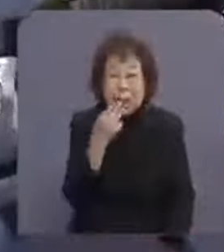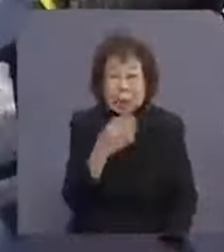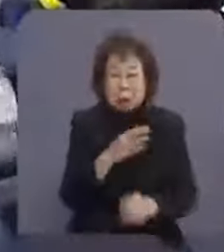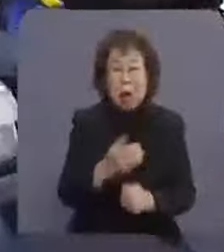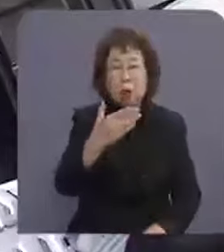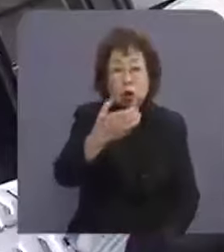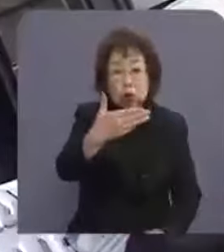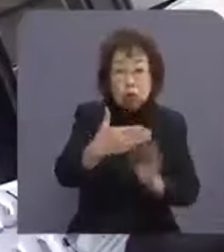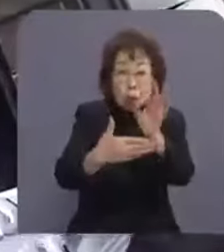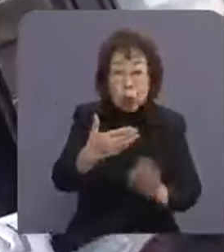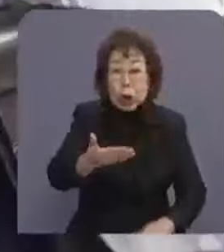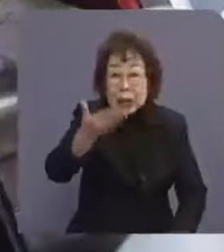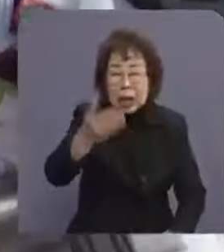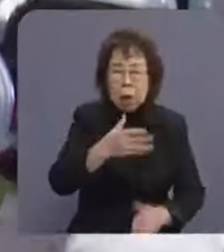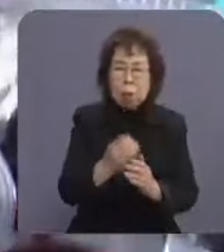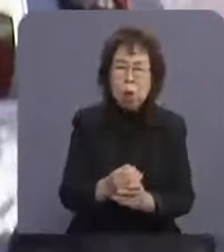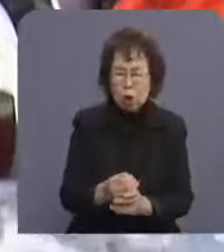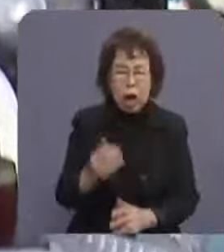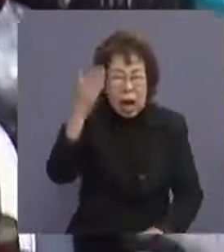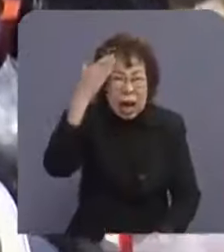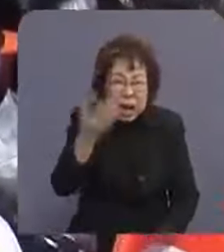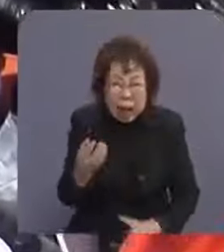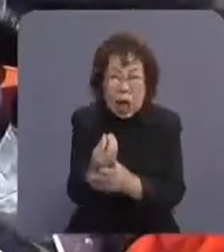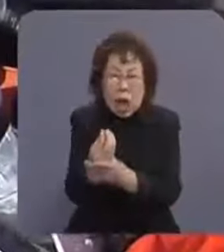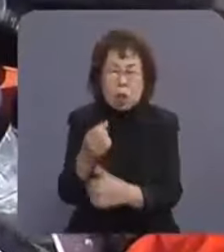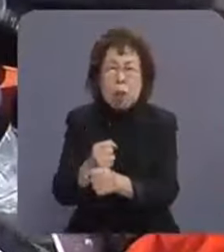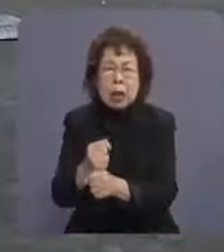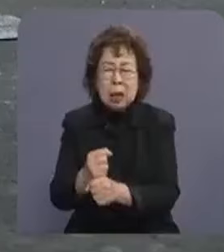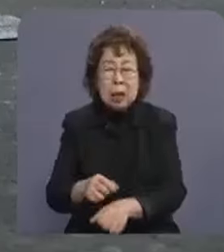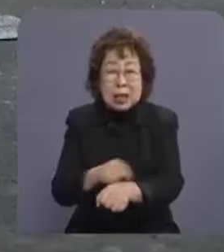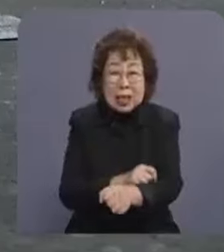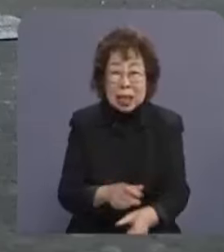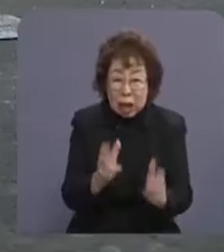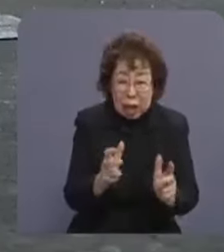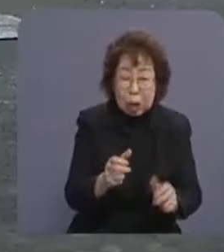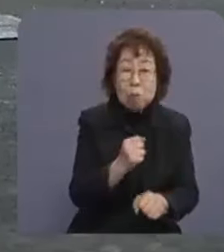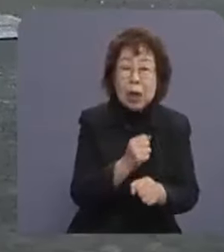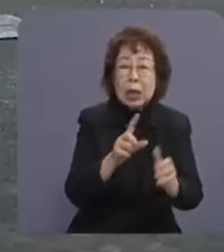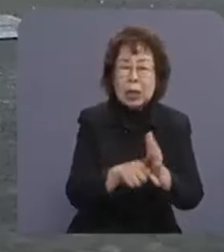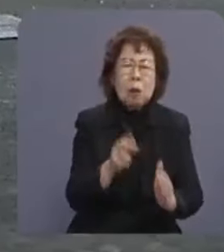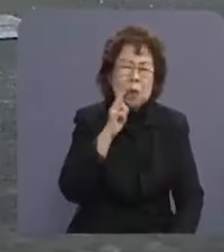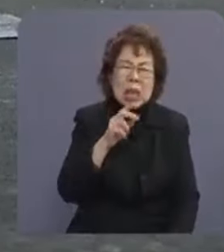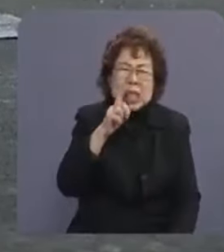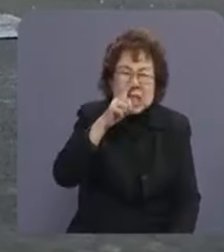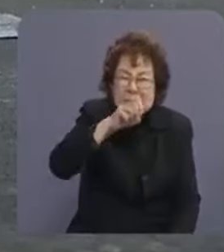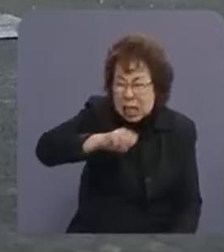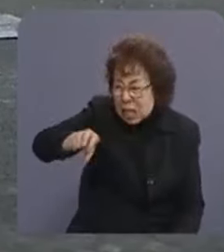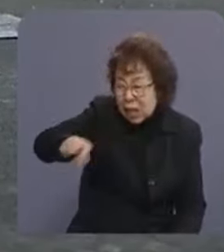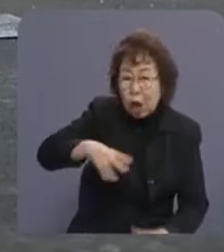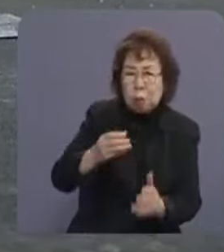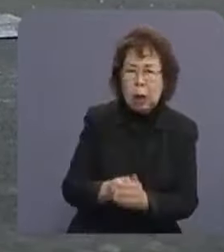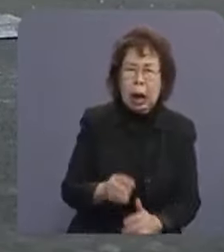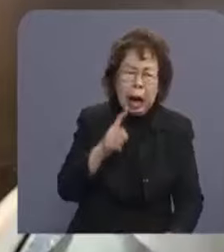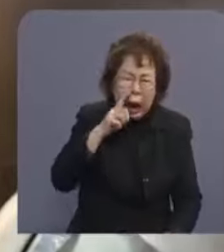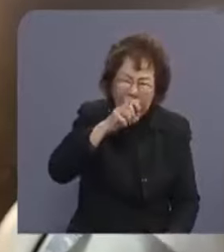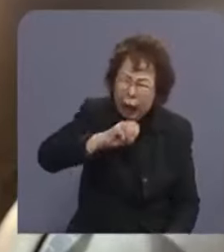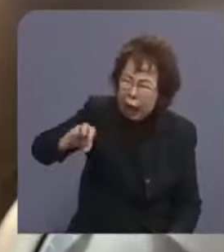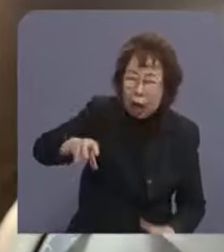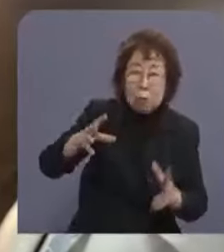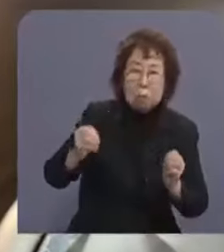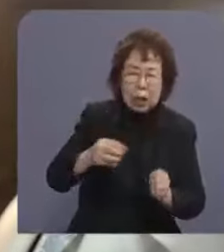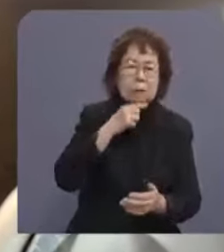999% 이상이 화석연료로 만들어지는데 특히 생산 단계에서 가장 많은 유해물질과 온실가스를